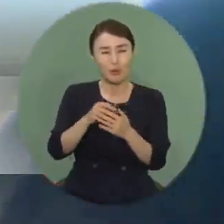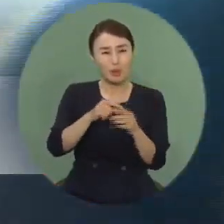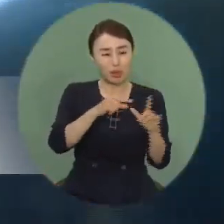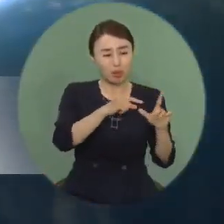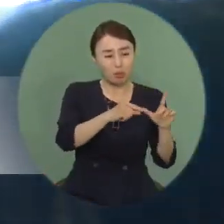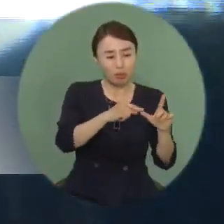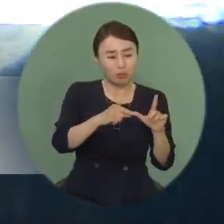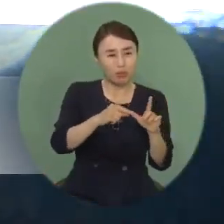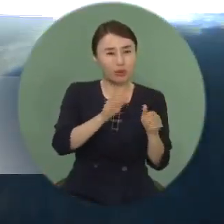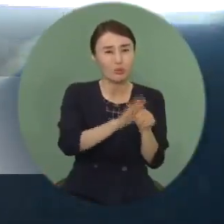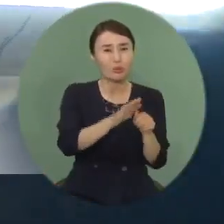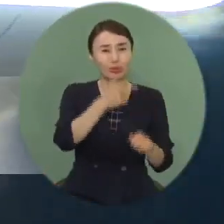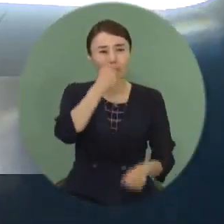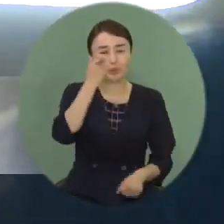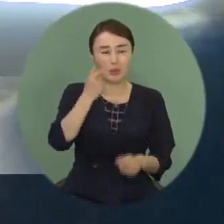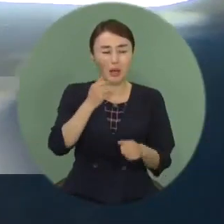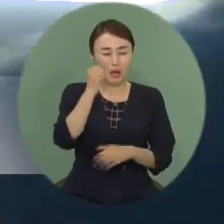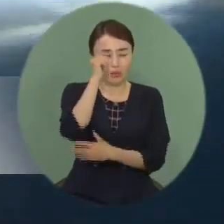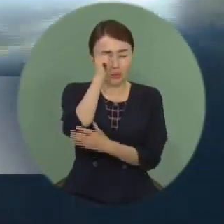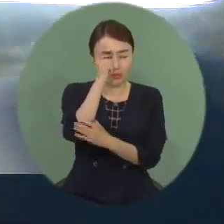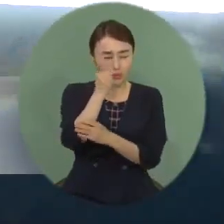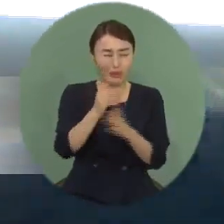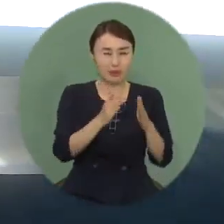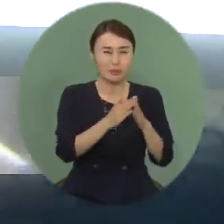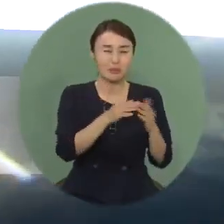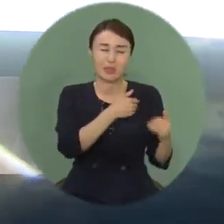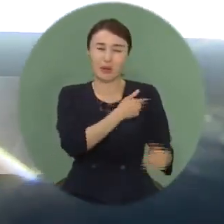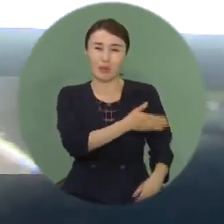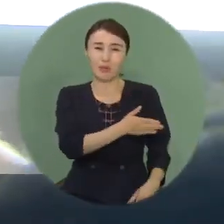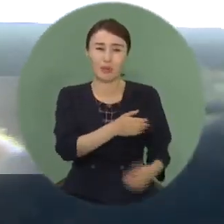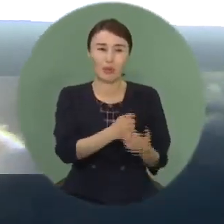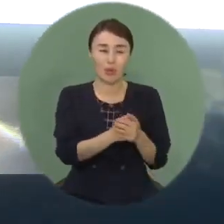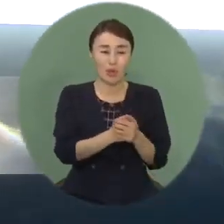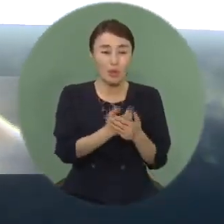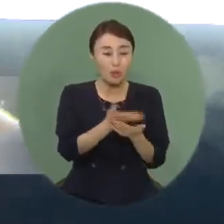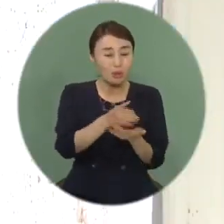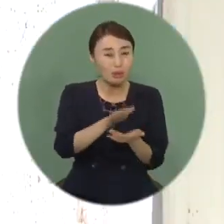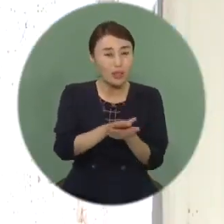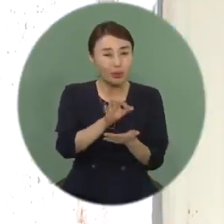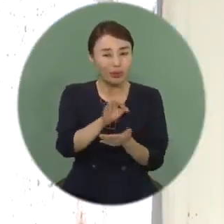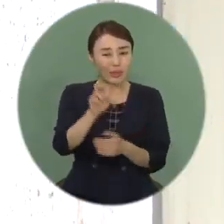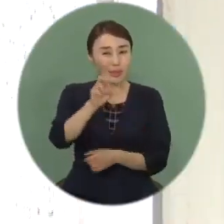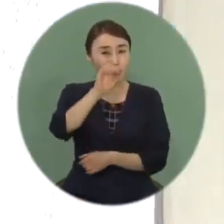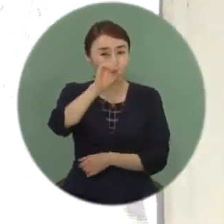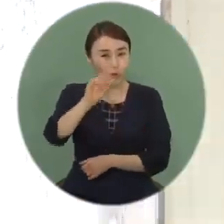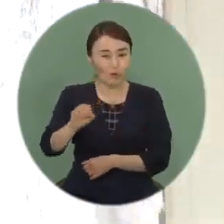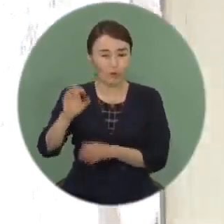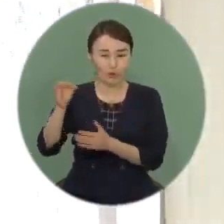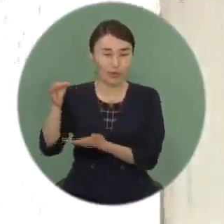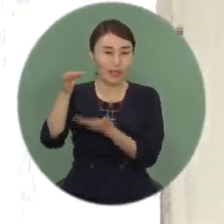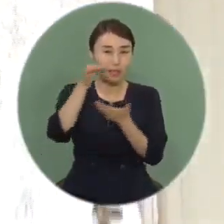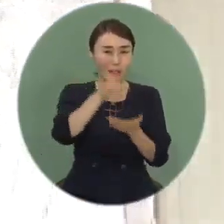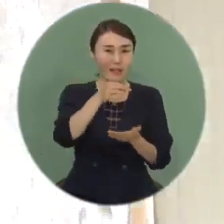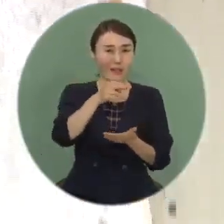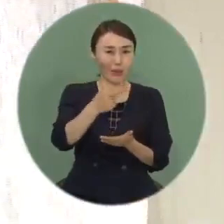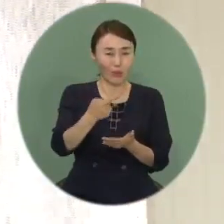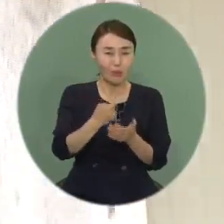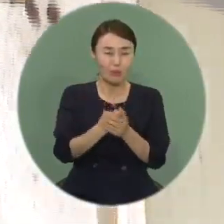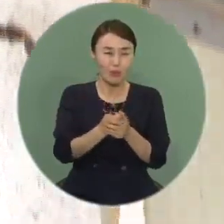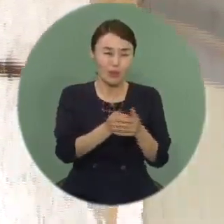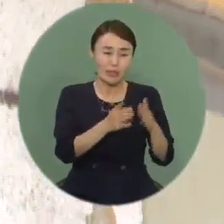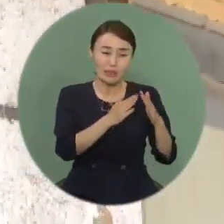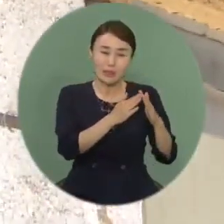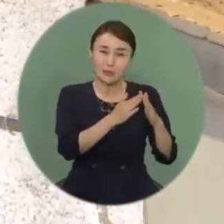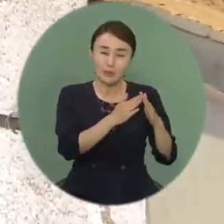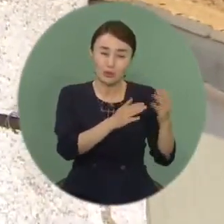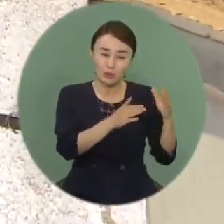노후 주들은 분 그대로이고 공사비용의 20% 국가에서 지원해준다고 해도 건축주의 경제적